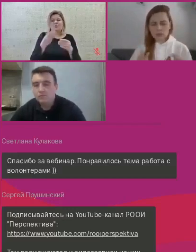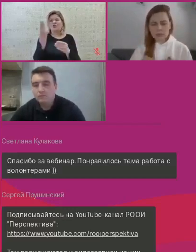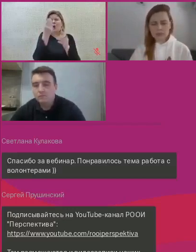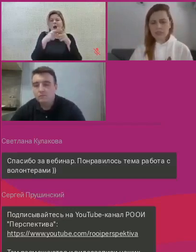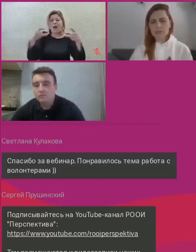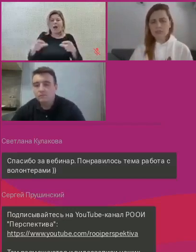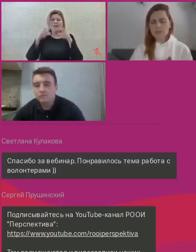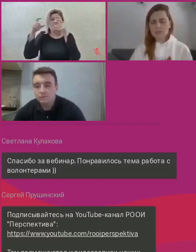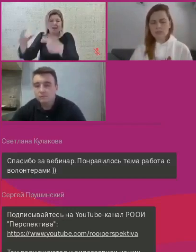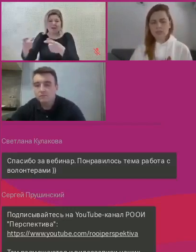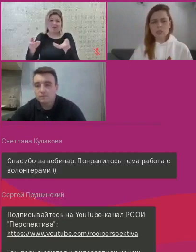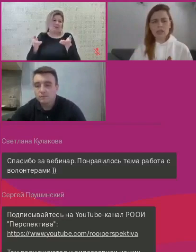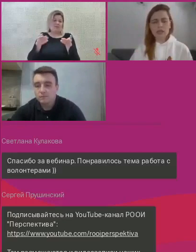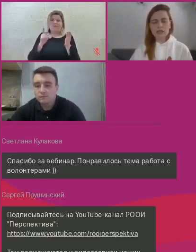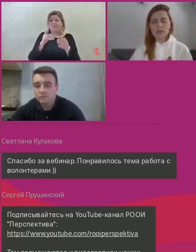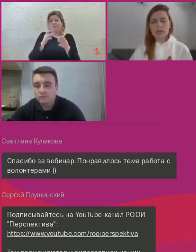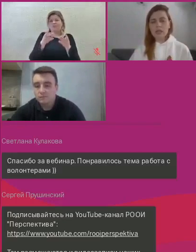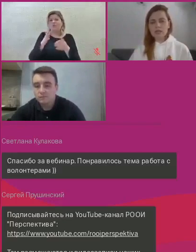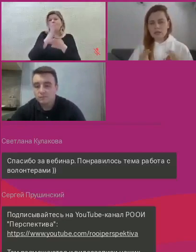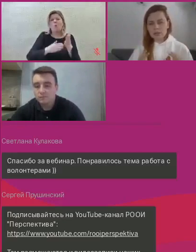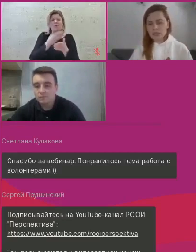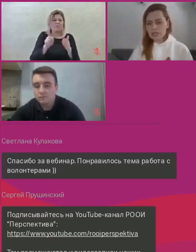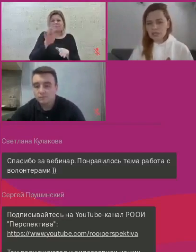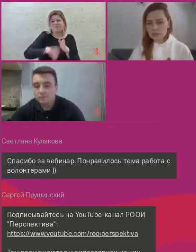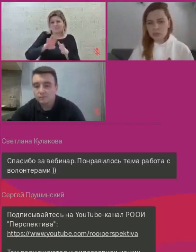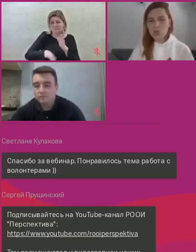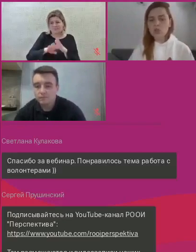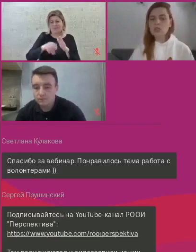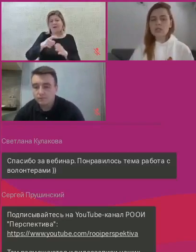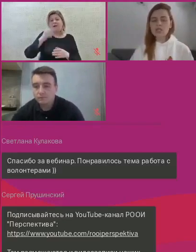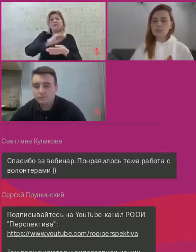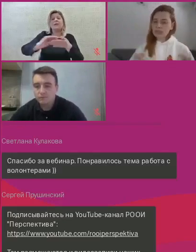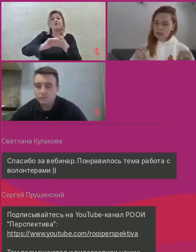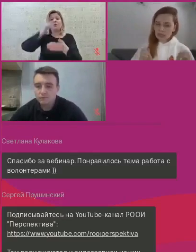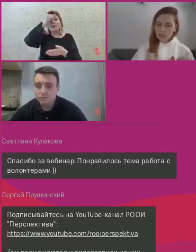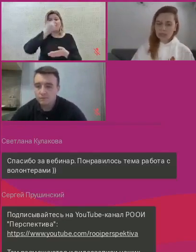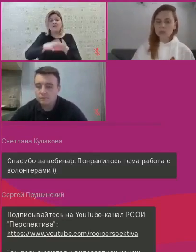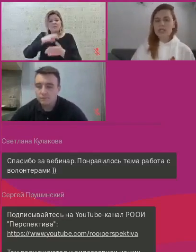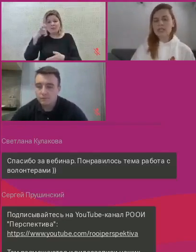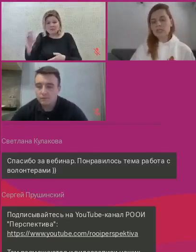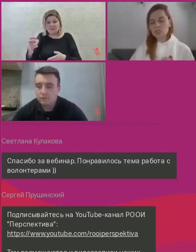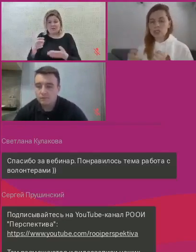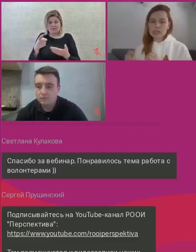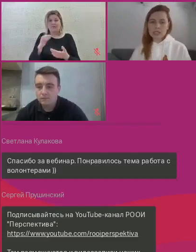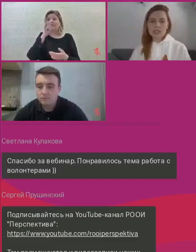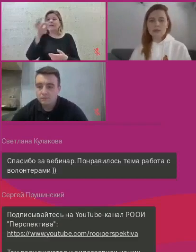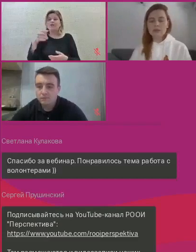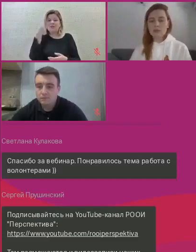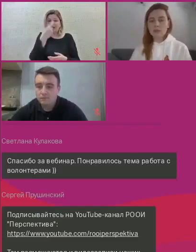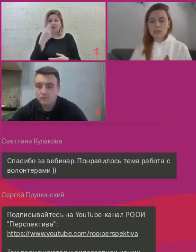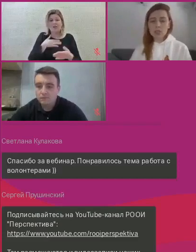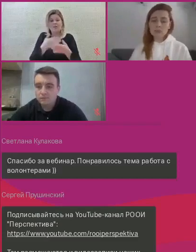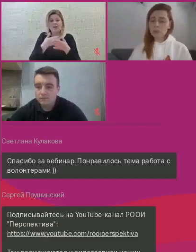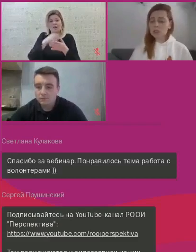еще вот прям совсем мелочь какая-то, благодарственное письмо, что он значим, ему сказать лично,